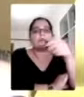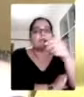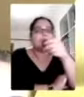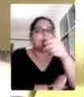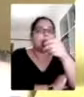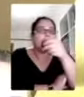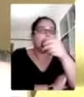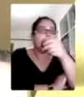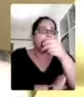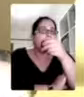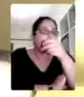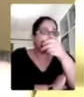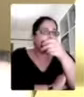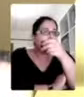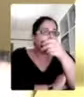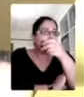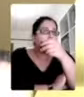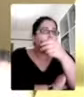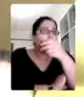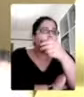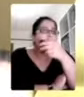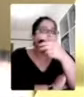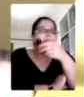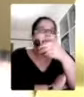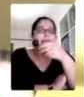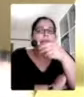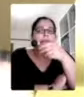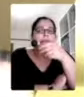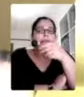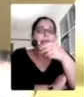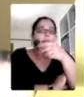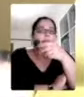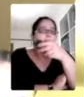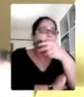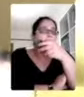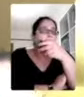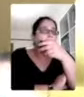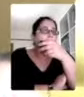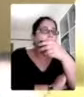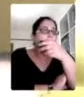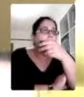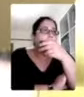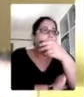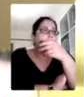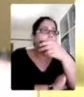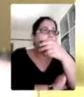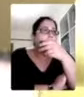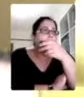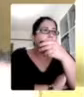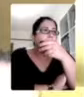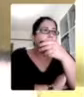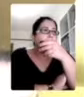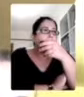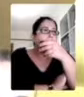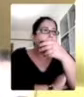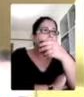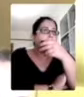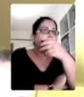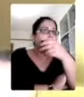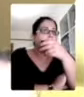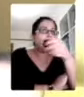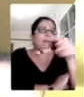Pipolarına sonradan bir sıkıntı olmasın diye. Ama yani onların herhangi bir şekilde, gerçi biraz önce konuştuğumuz gibi yani kek